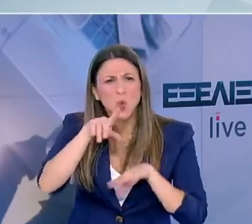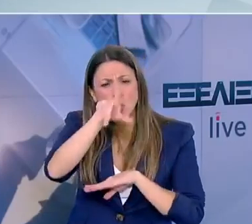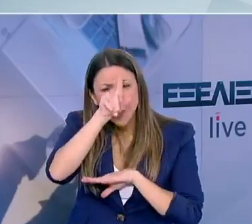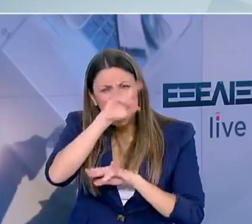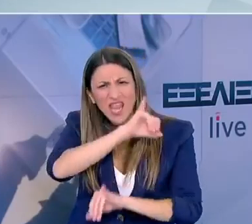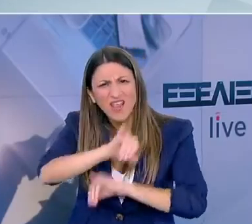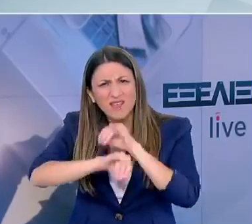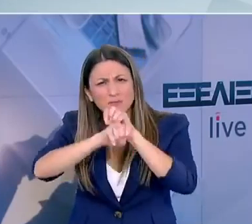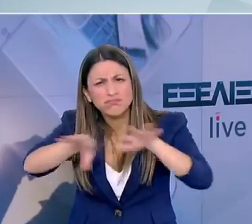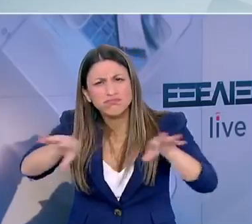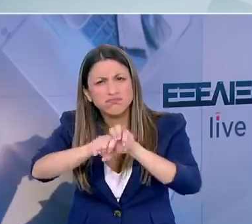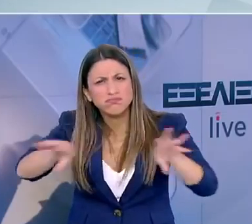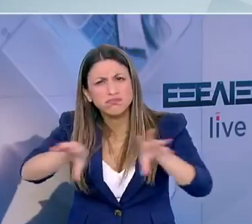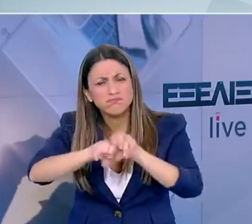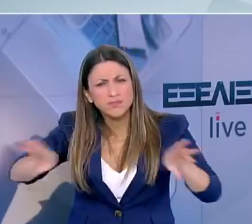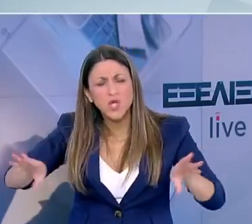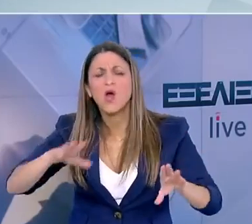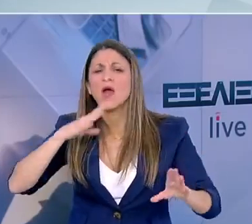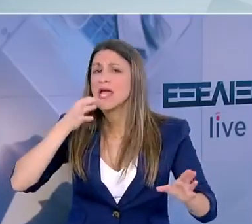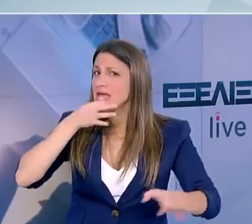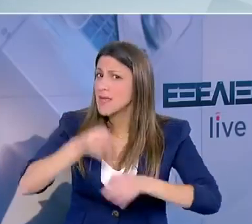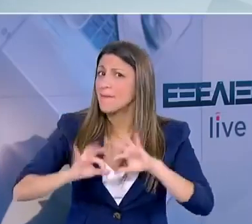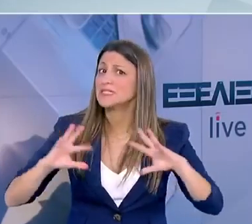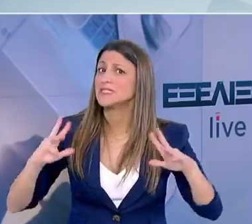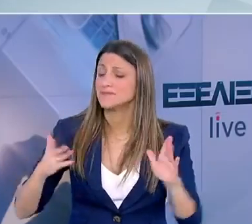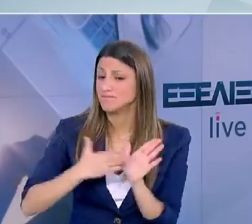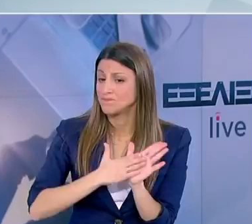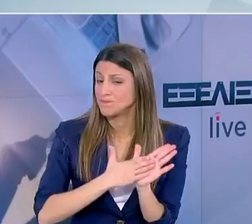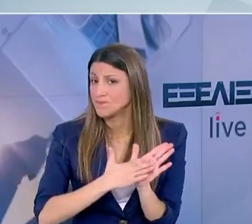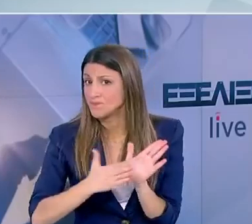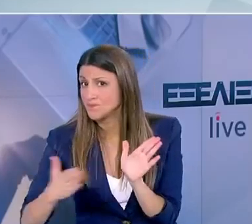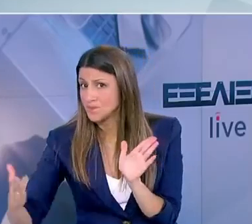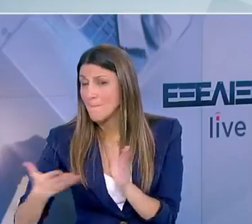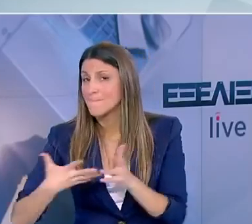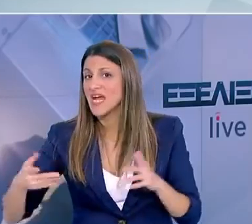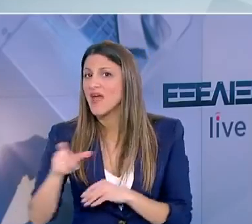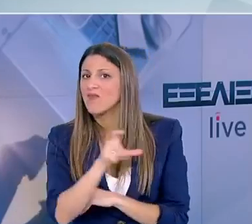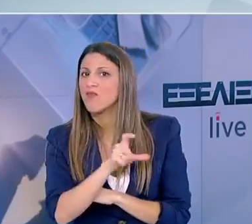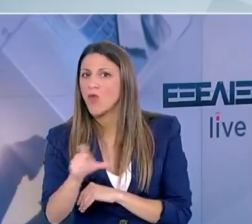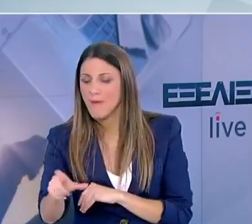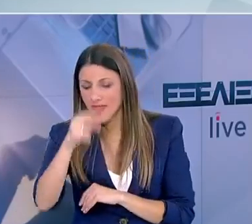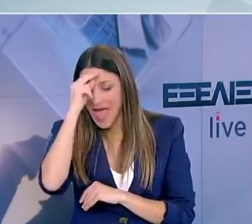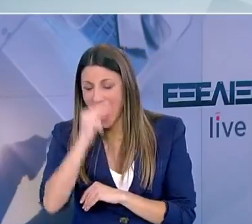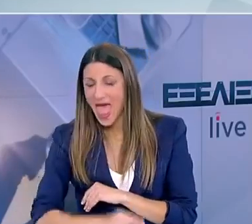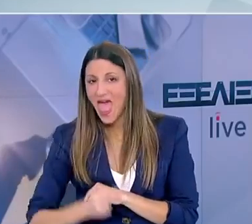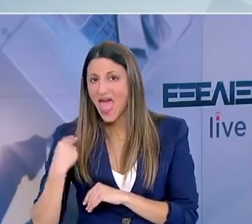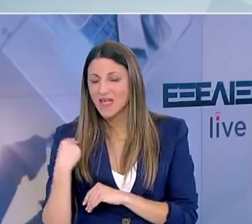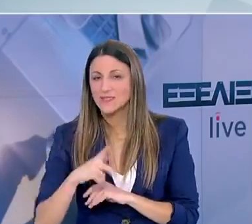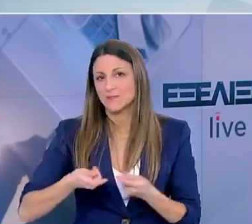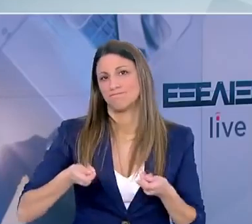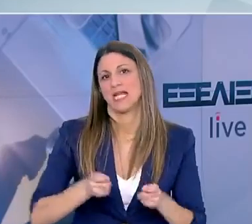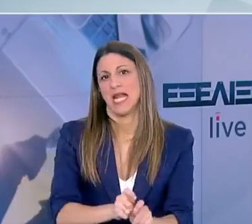χθες με μεγάλη σαφήνεια και το τόνισε και η Ιερά Σύνοδος ότι στη διάρκεια της Μεγάλης Εβδομάδος οι εκκλησίες θα είναι κλειστές για τους